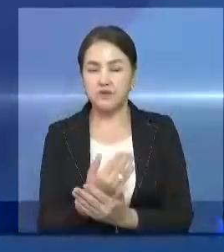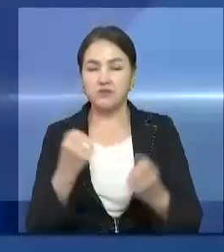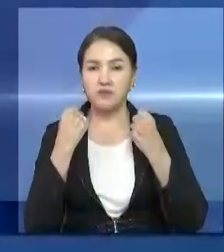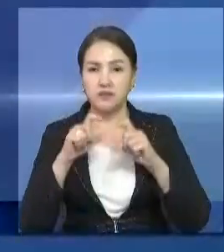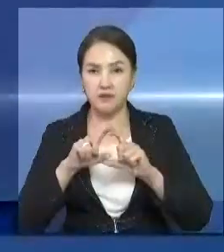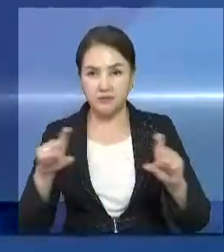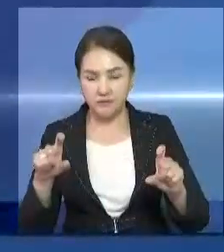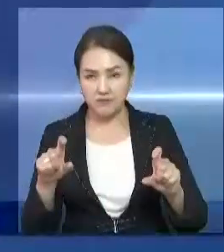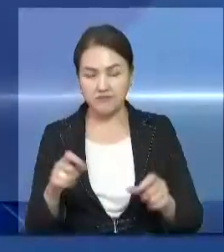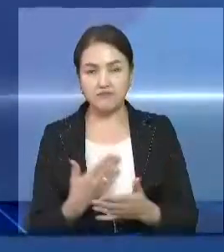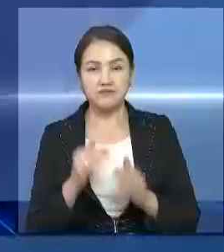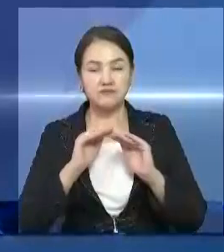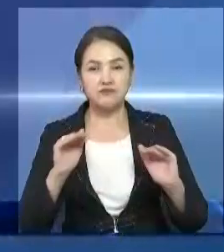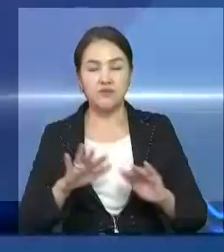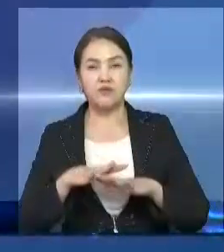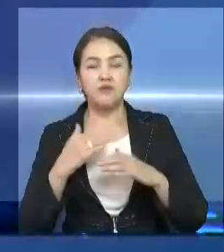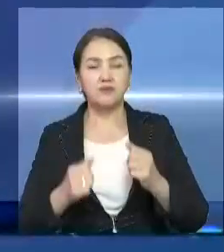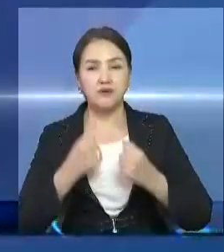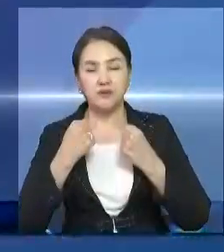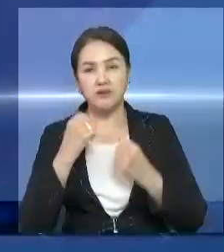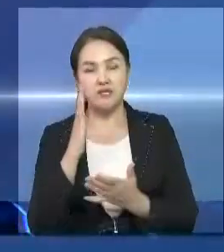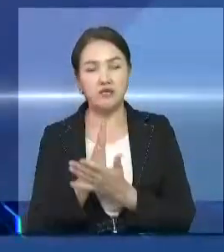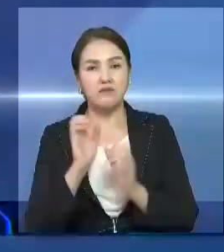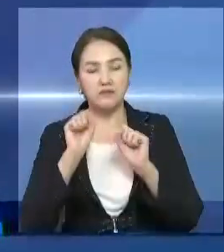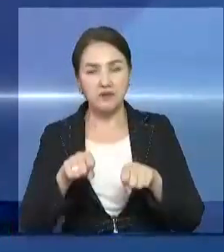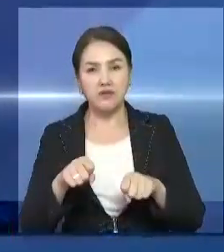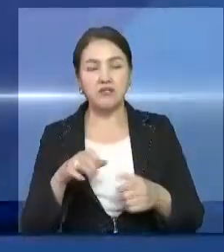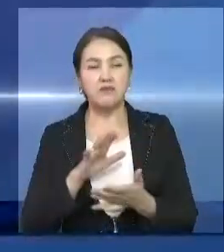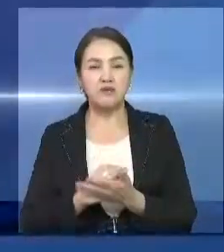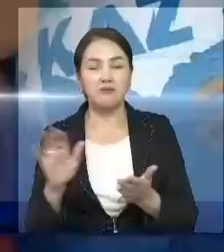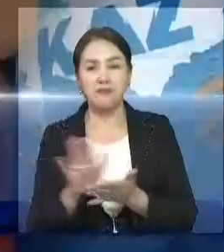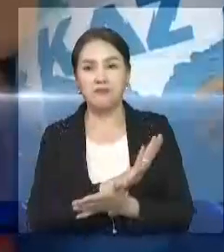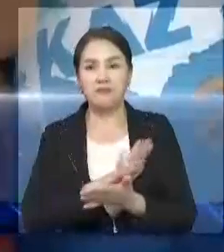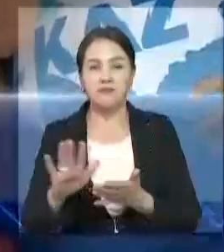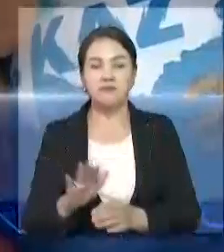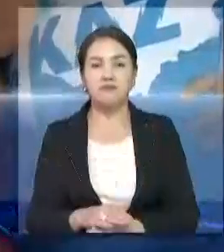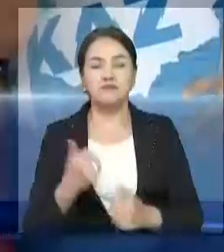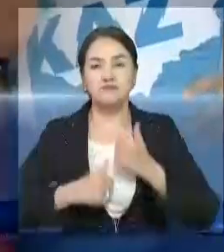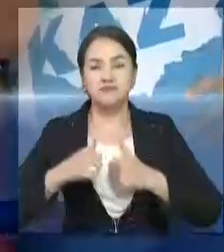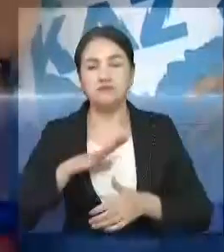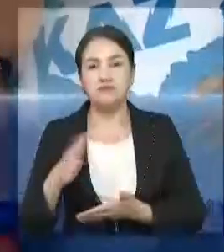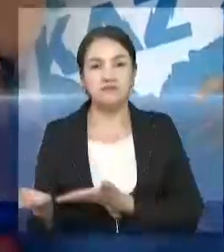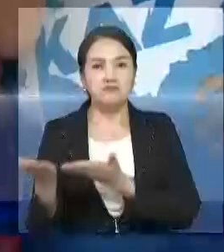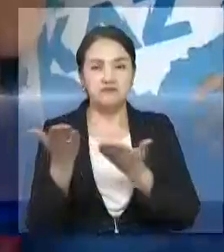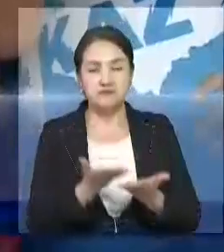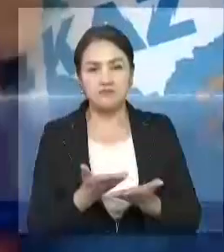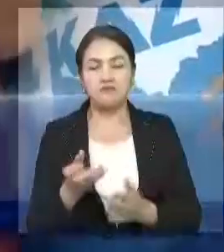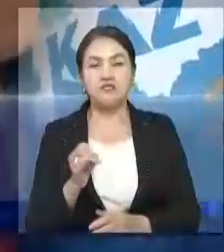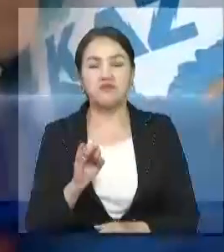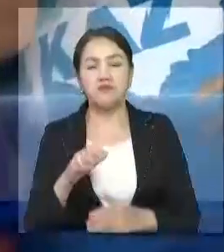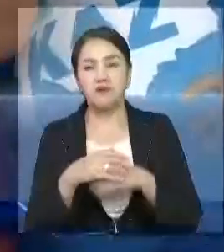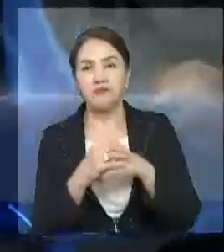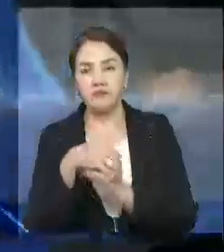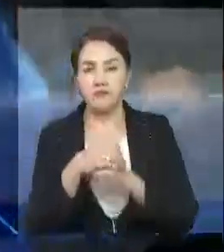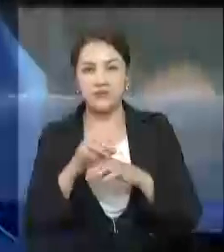спортивные объекты. У детей по многим видам спорта есть возможность заниматься бесплатно. На соревнования были приглашены представители Федерации греко-римской